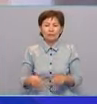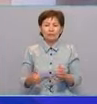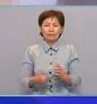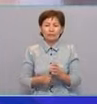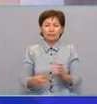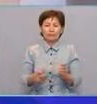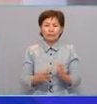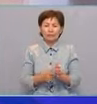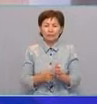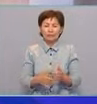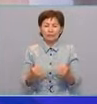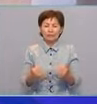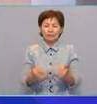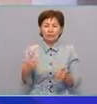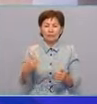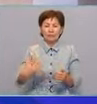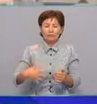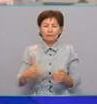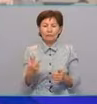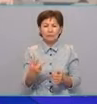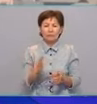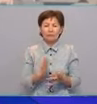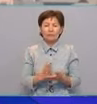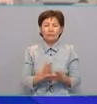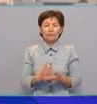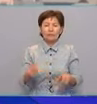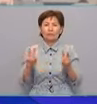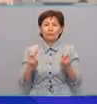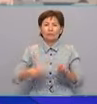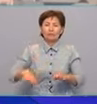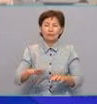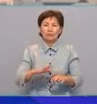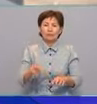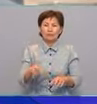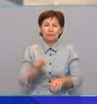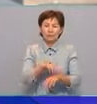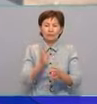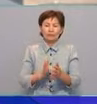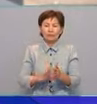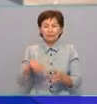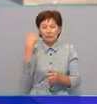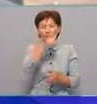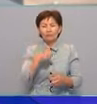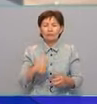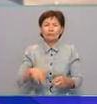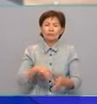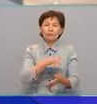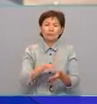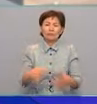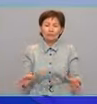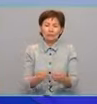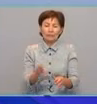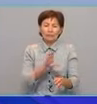берілген, қазіргі таңда 153 үй бар бұл жерде. Аталмыш елді мекен 2015 жылы қалаға қосылған болатын. Күні бүгінгі дейін